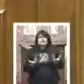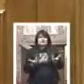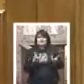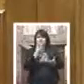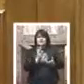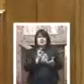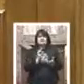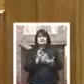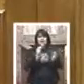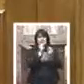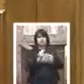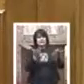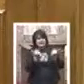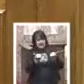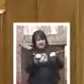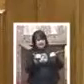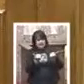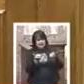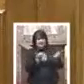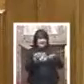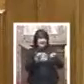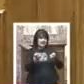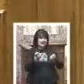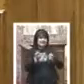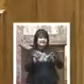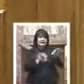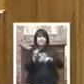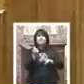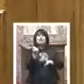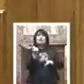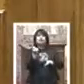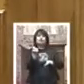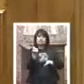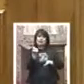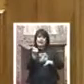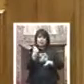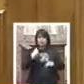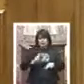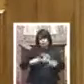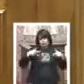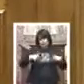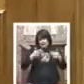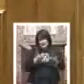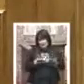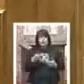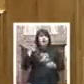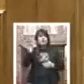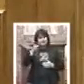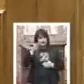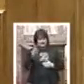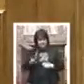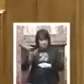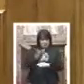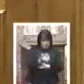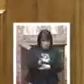ασυνεχούς και αναποτελεσματικού μοντέλου διαχείρισης της περιουσίας που μας εμπιστεύονται οι πολίτες, το ασφαλιστικό που